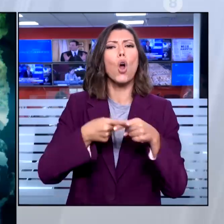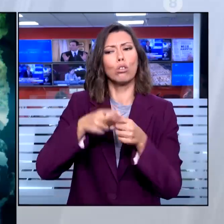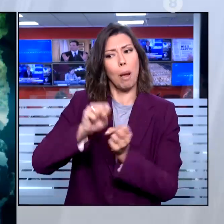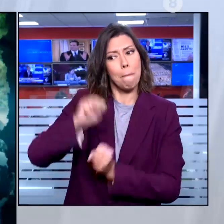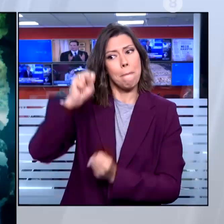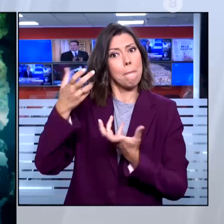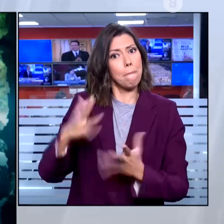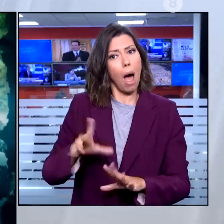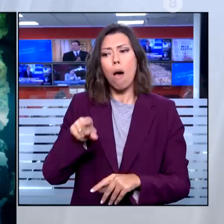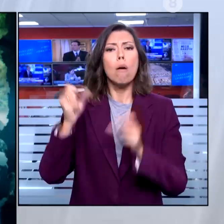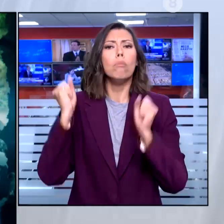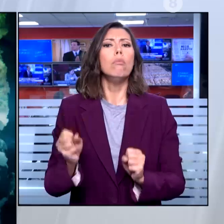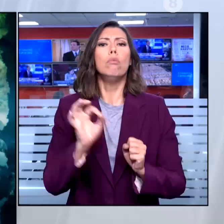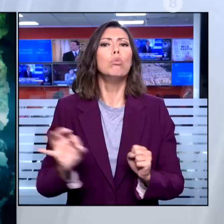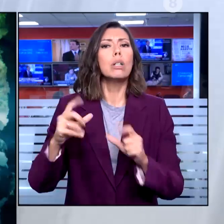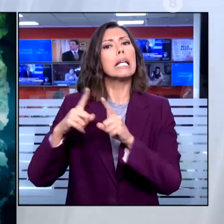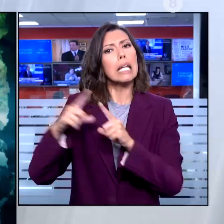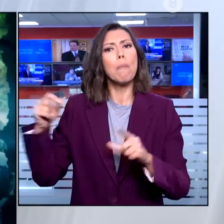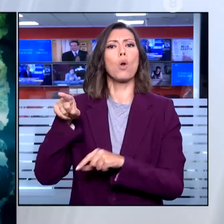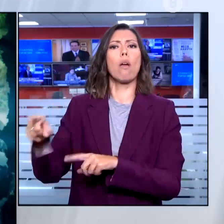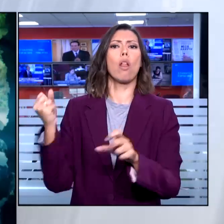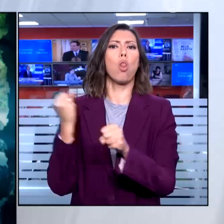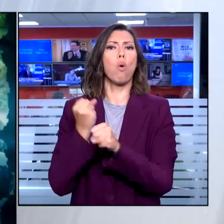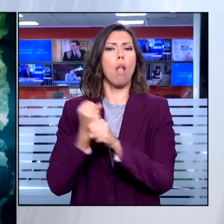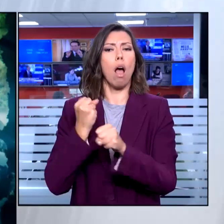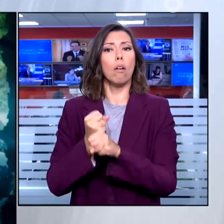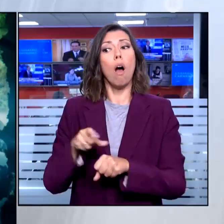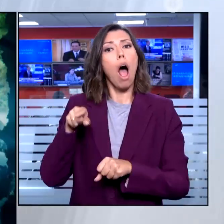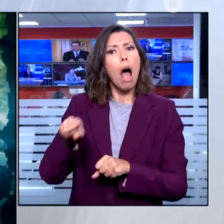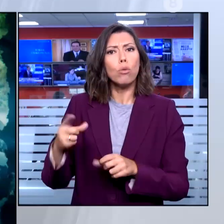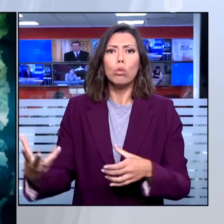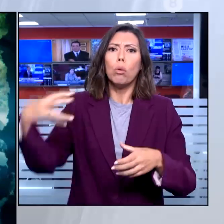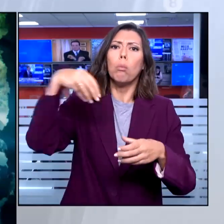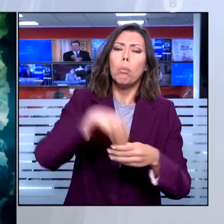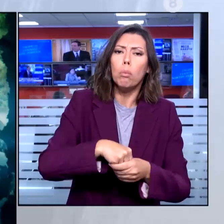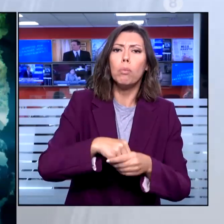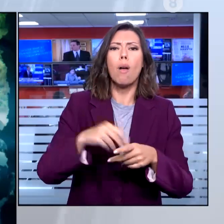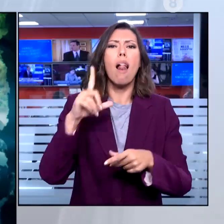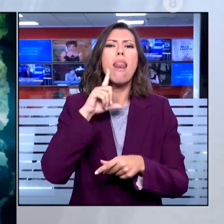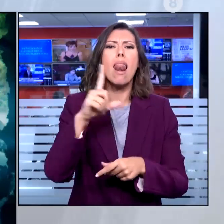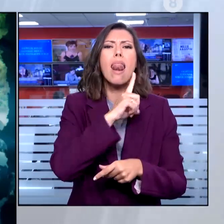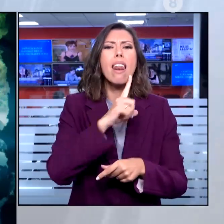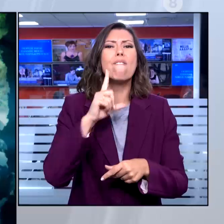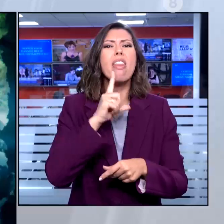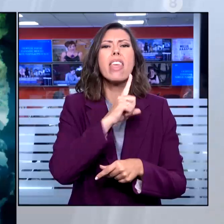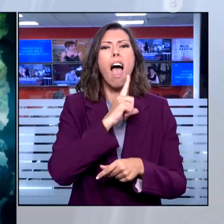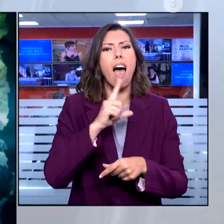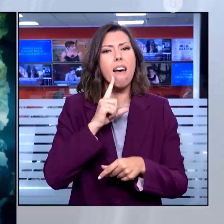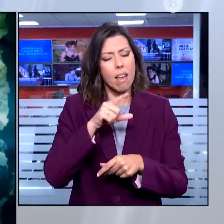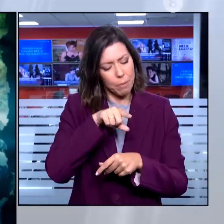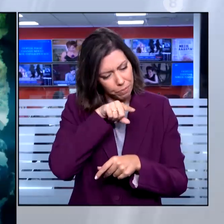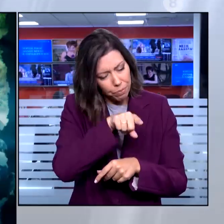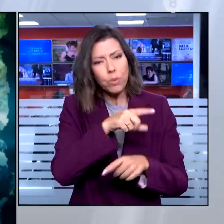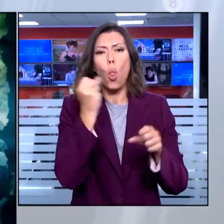διέμενε και εργαζόταν στην Κύπρο, έκανε εφημερίες στο Περιφερειακό Ιατρείο Αντικείρων και στο Κέντρο Υγείας Διστόμου Βιωτίας. Όμως